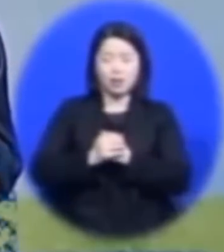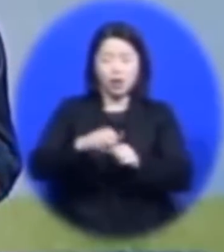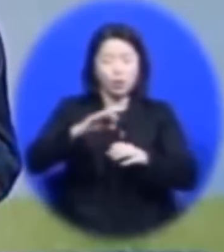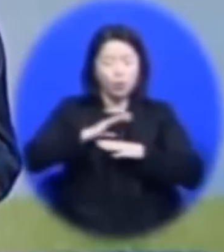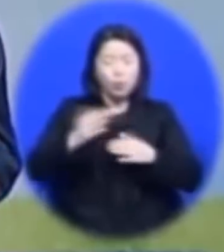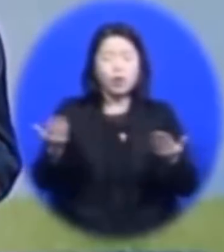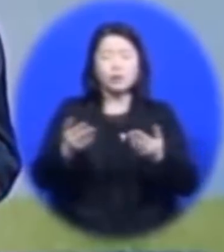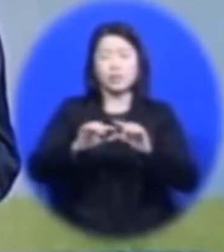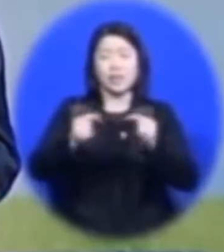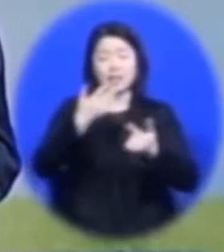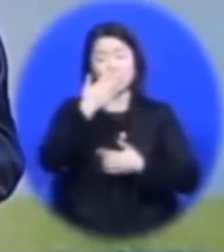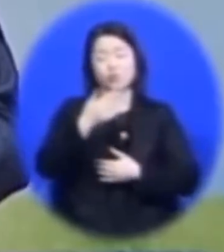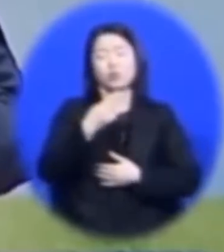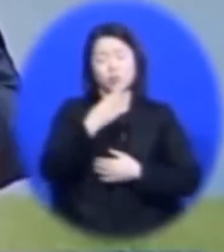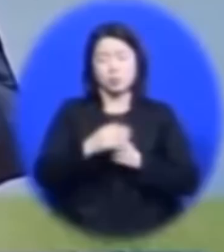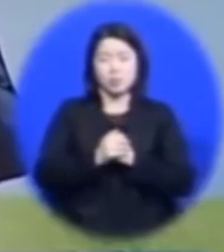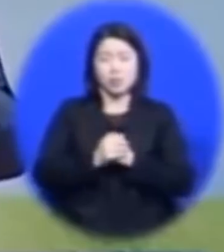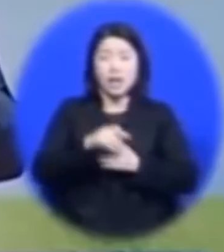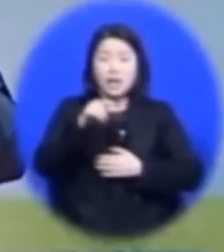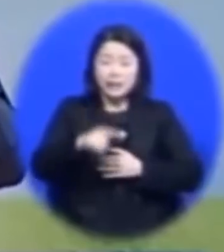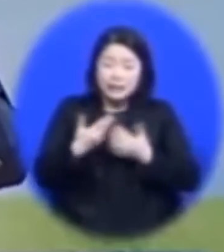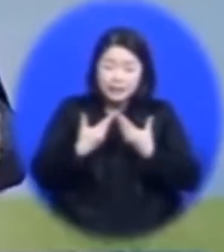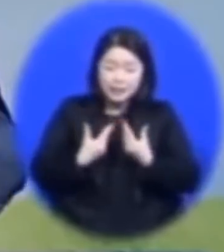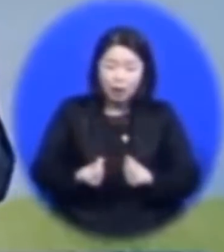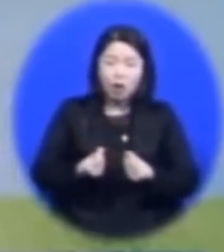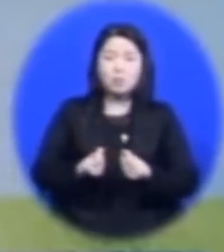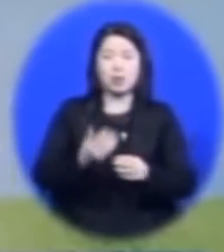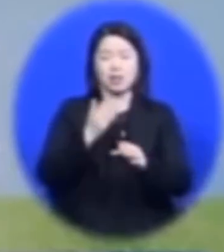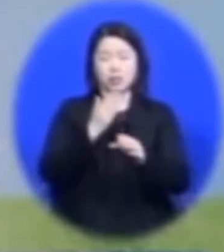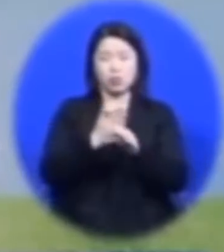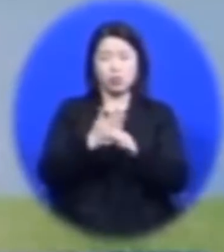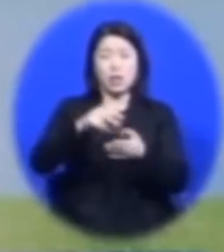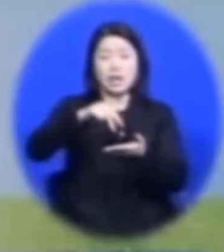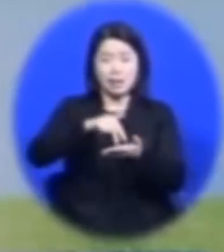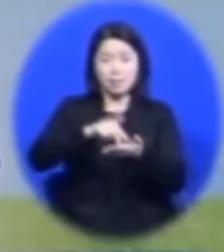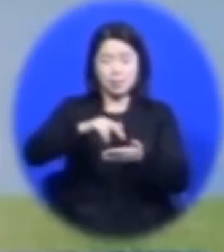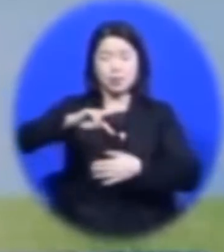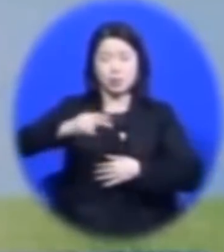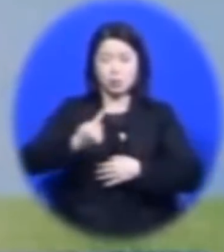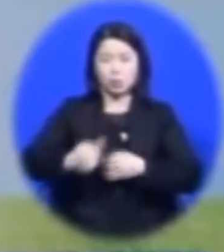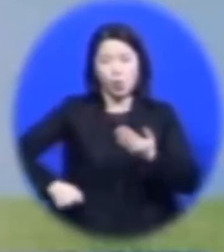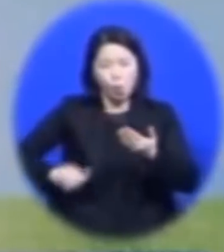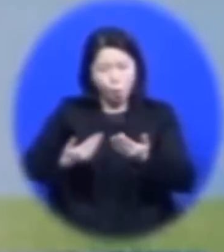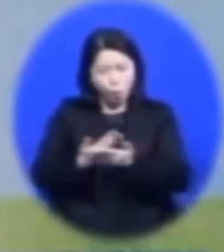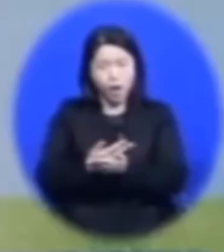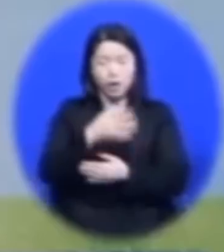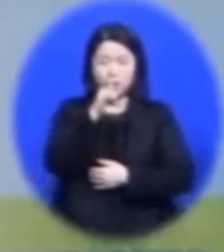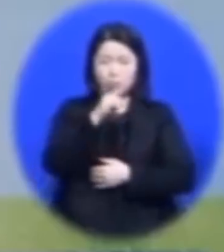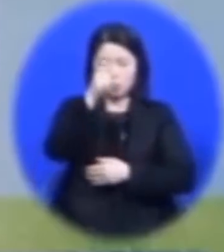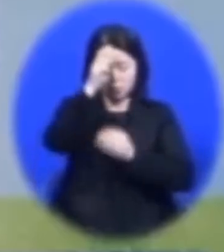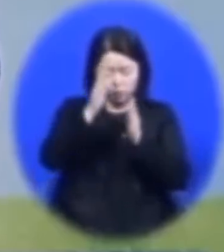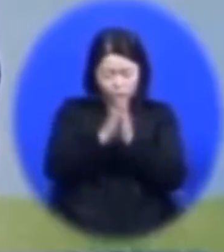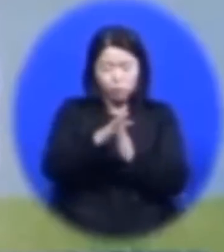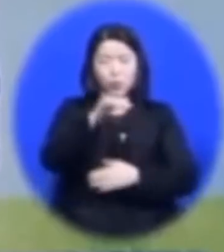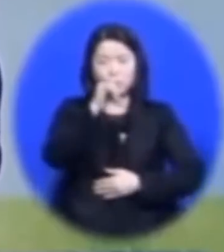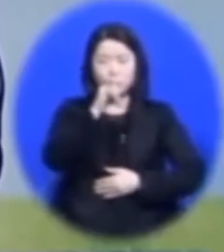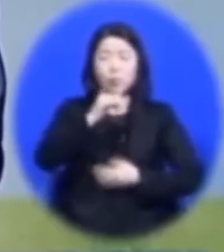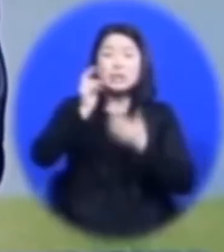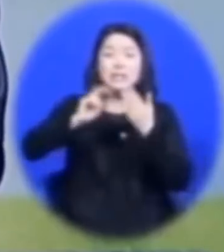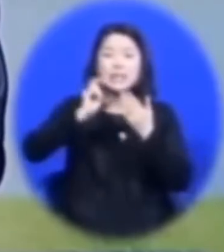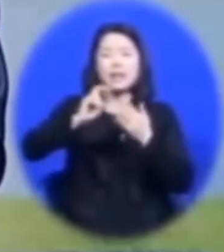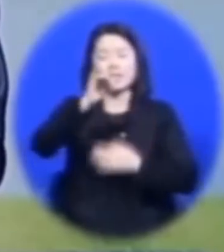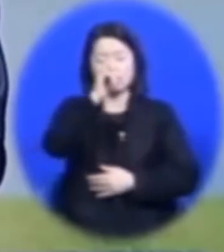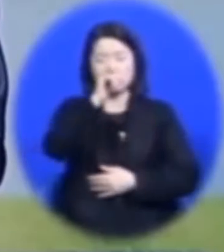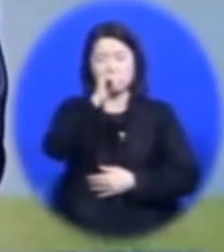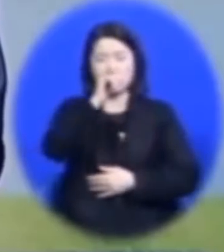없습니다 그 절망적인 평 편에서도 회계가 있고 기도가 있고 찬양이